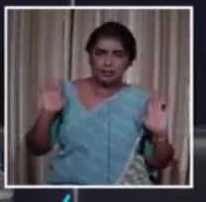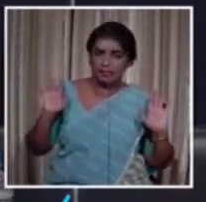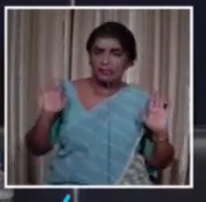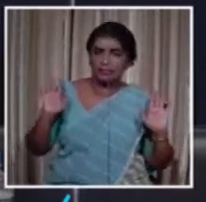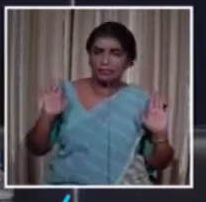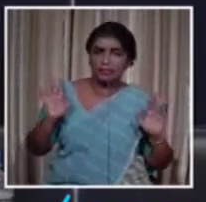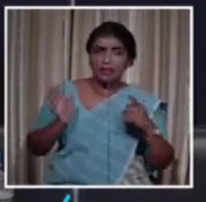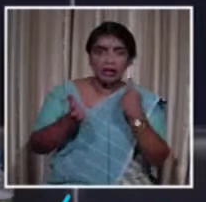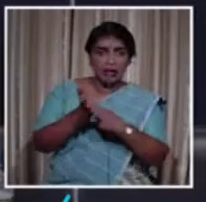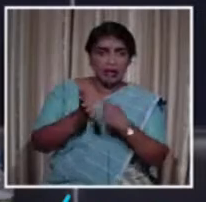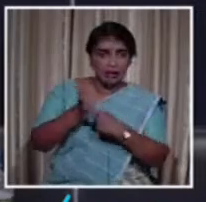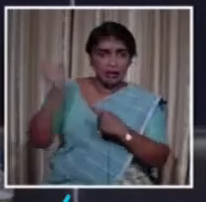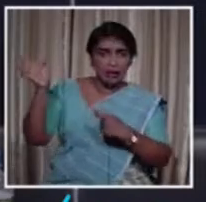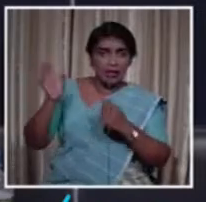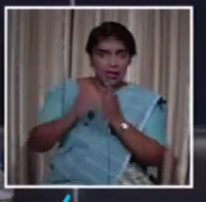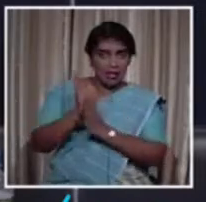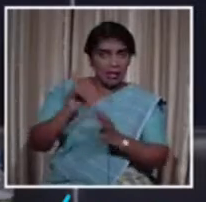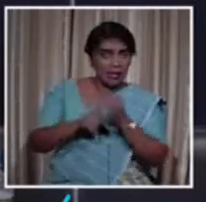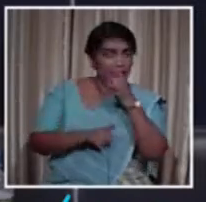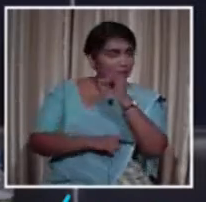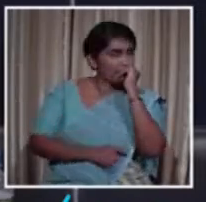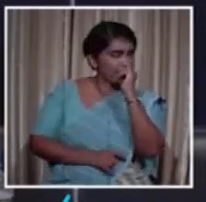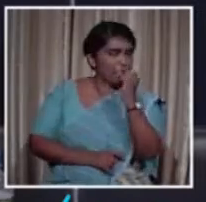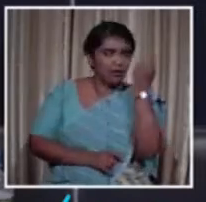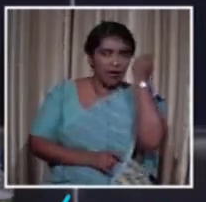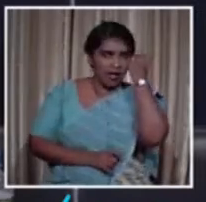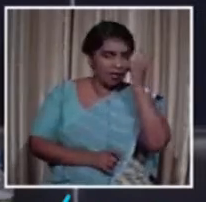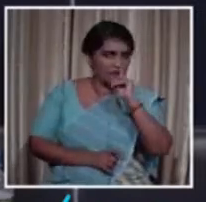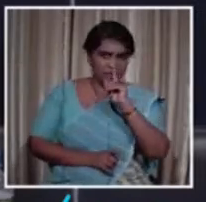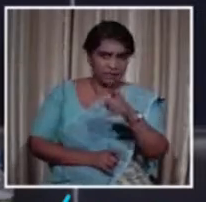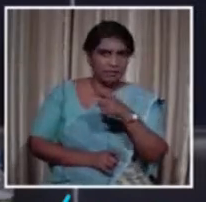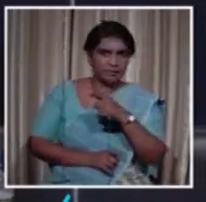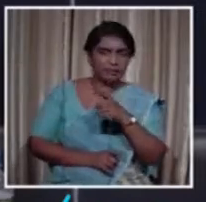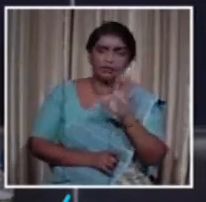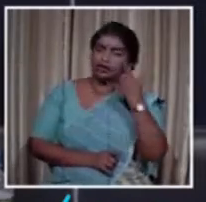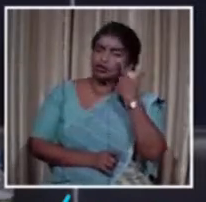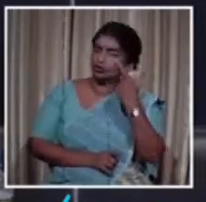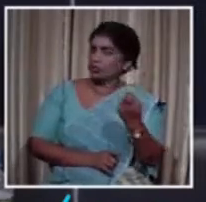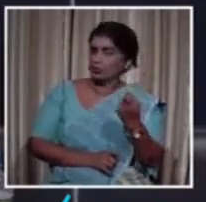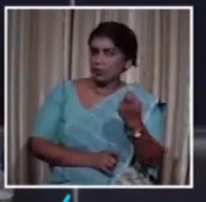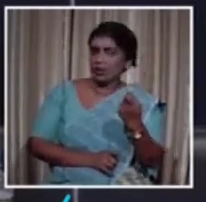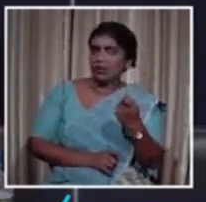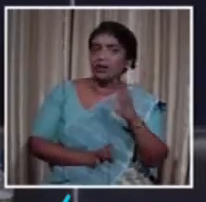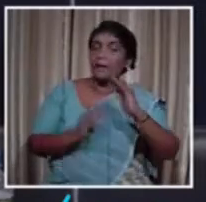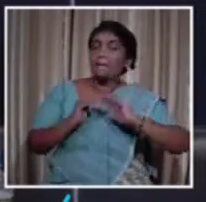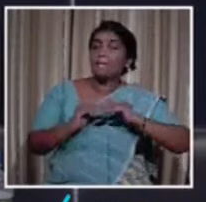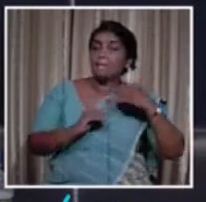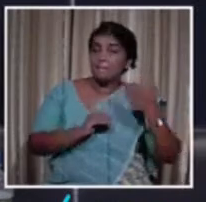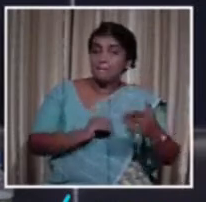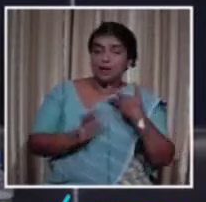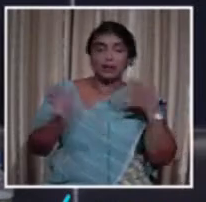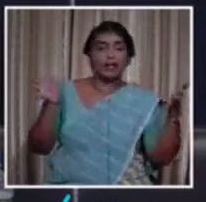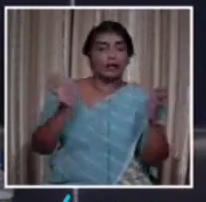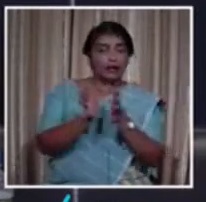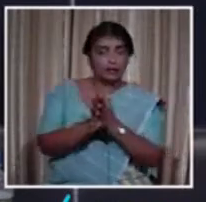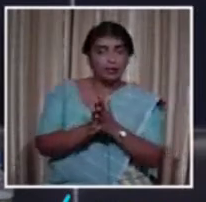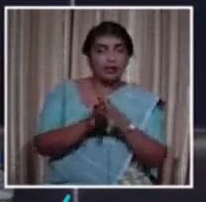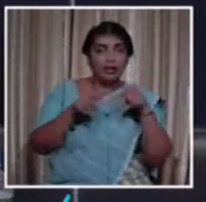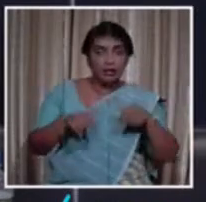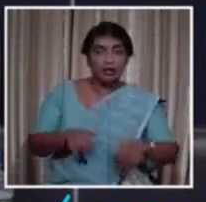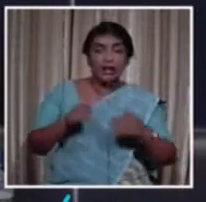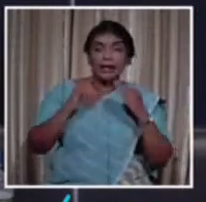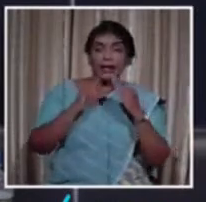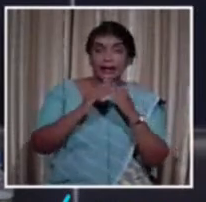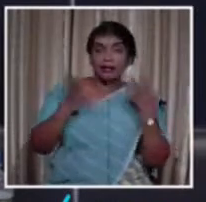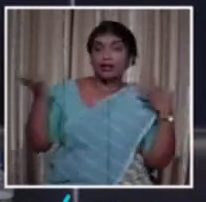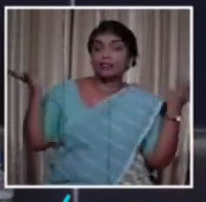වශයෙන්ම රාසමාණික මන්ත්‍රීතුමා වැරදි කාරණයක් කියලා තියෙන්නේ මං කනගාටු වෙනවා මොකද ඊට පස්සේ එතුම එකතු වෙලා දැන් මගේ ගෙදර